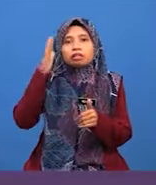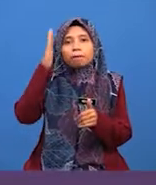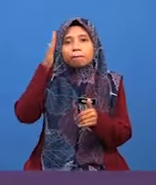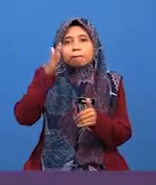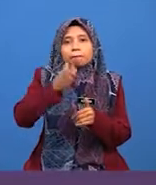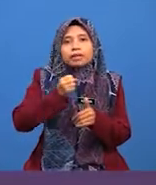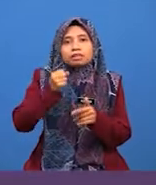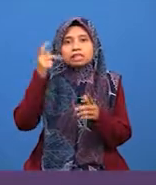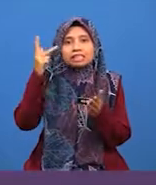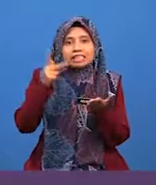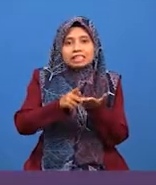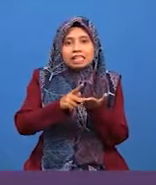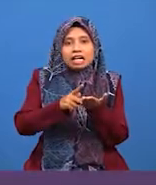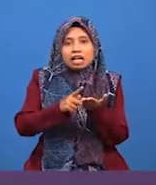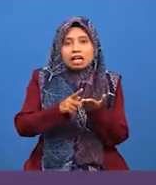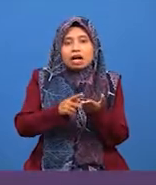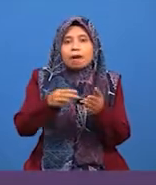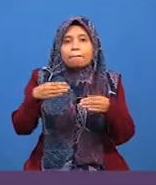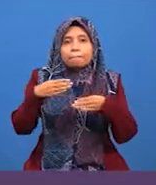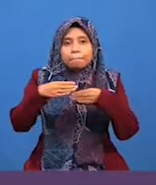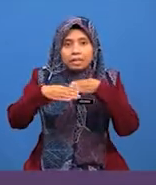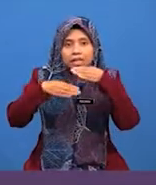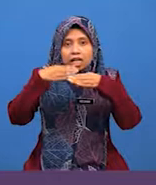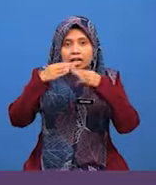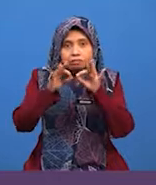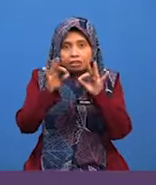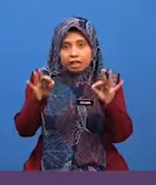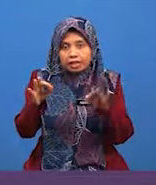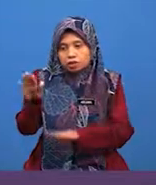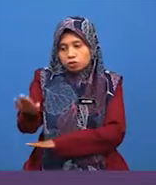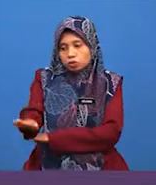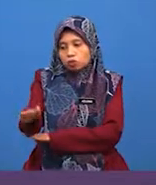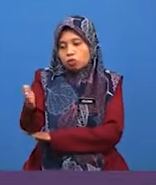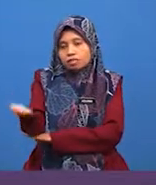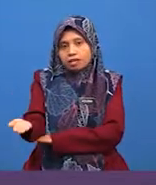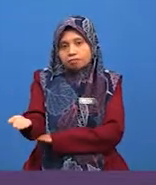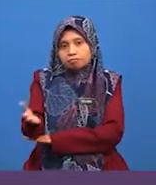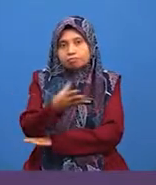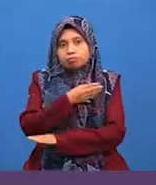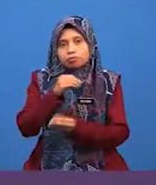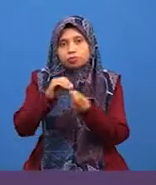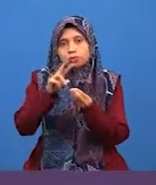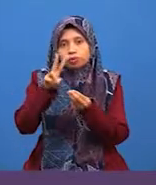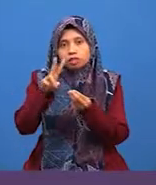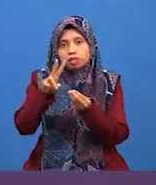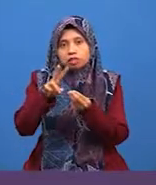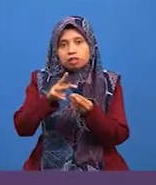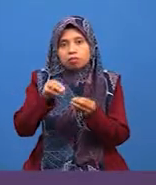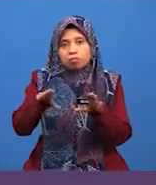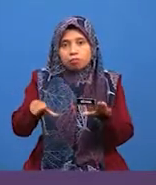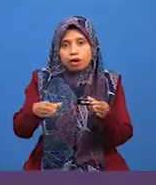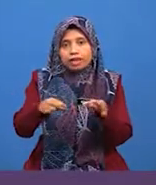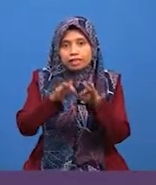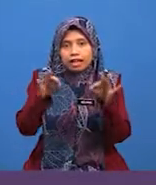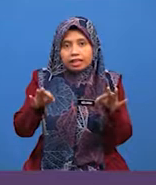pasti binaan ayat songsang. Dan yang kedua,